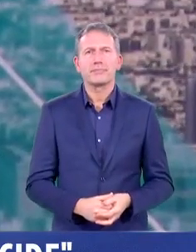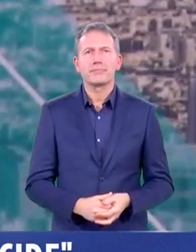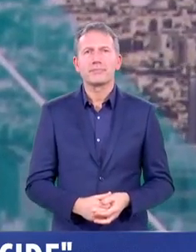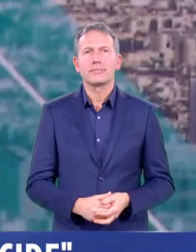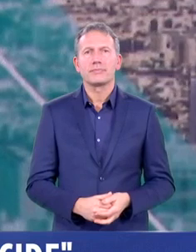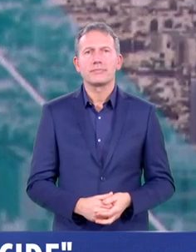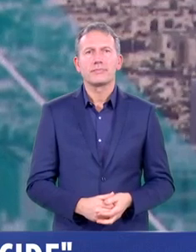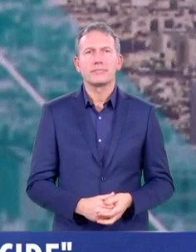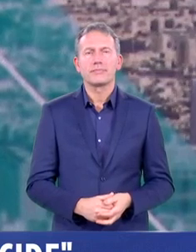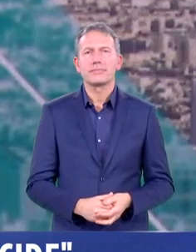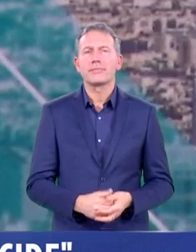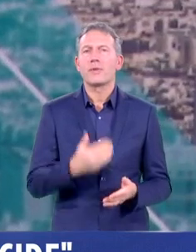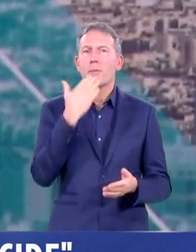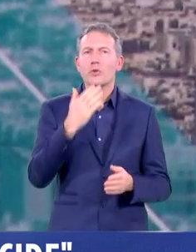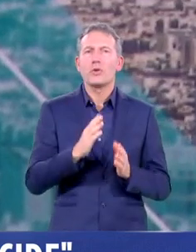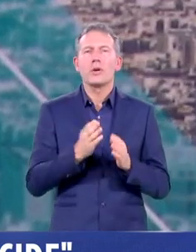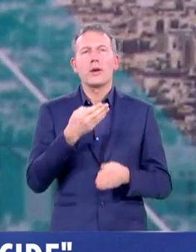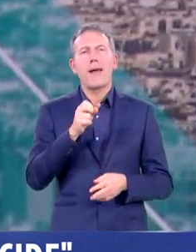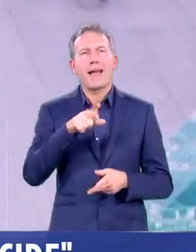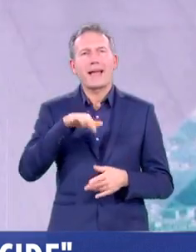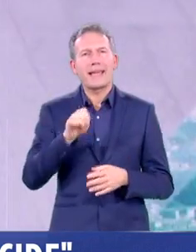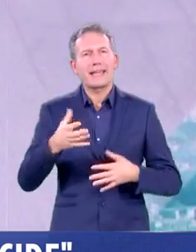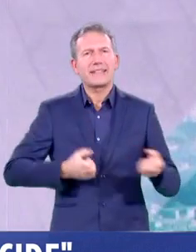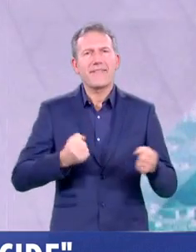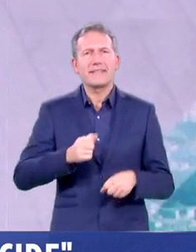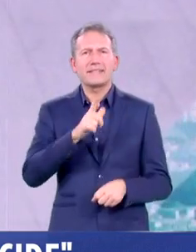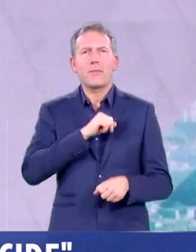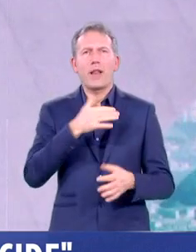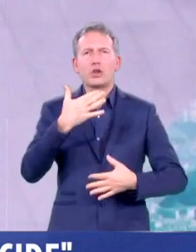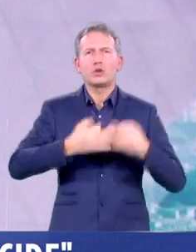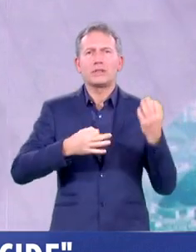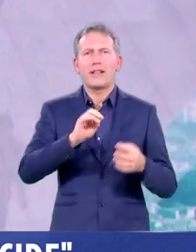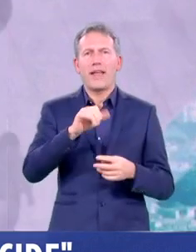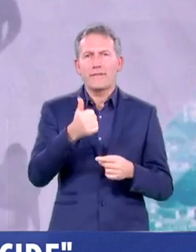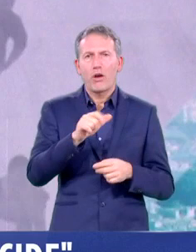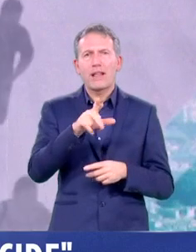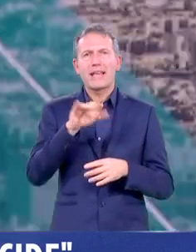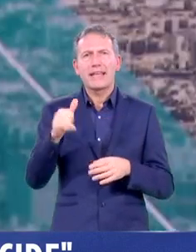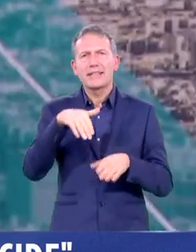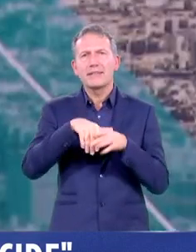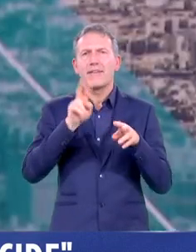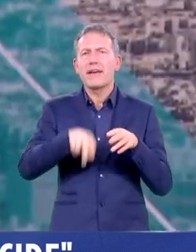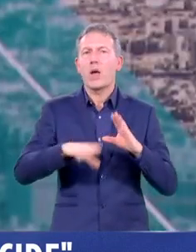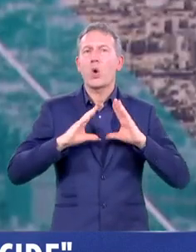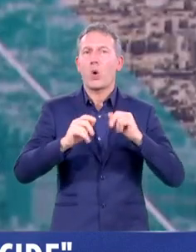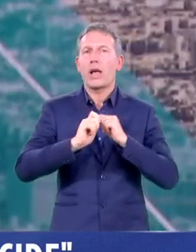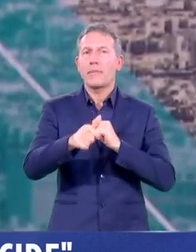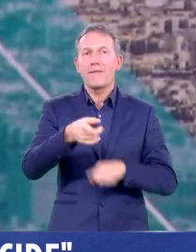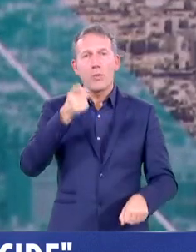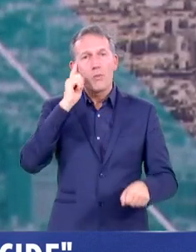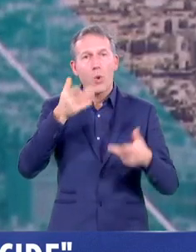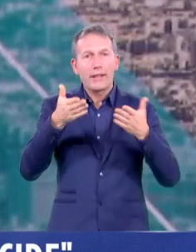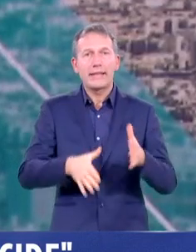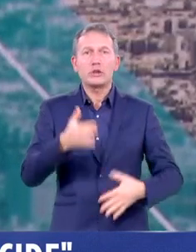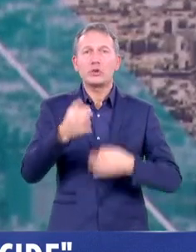Pardon, bonjour Marie. Marie Belot du service police-justice de TF1 et LCI. Qu'est-ce qui concrètement aujourd'hui explique cette décision de